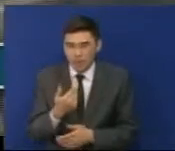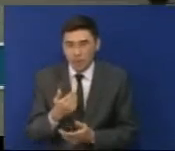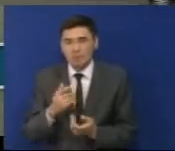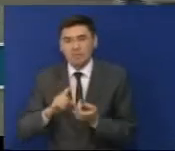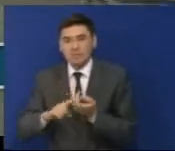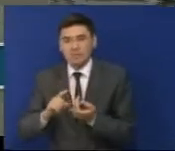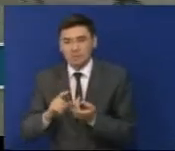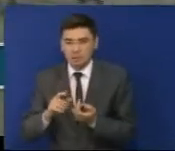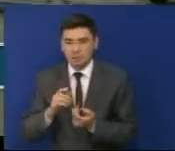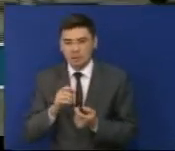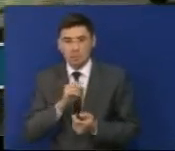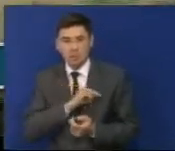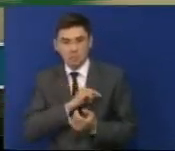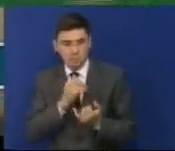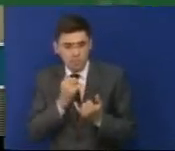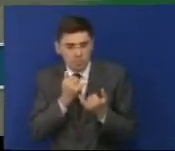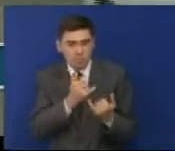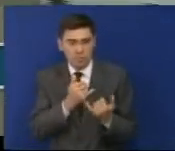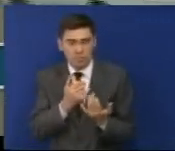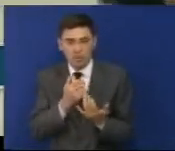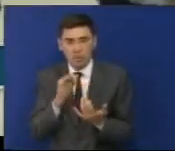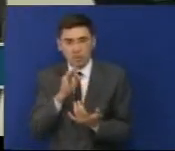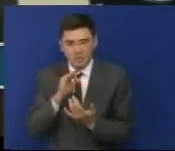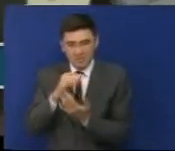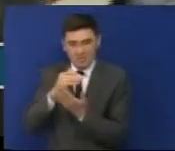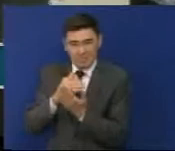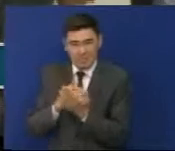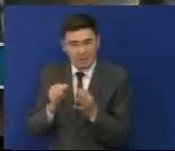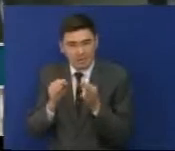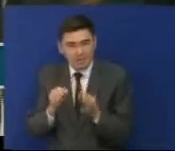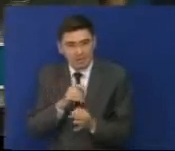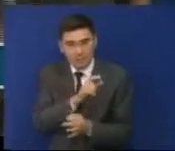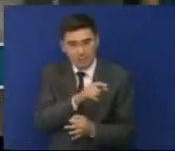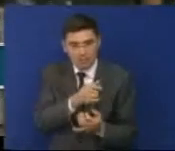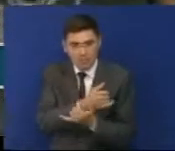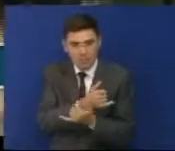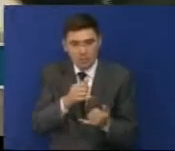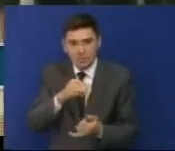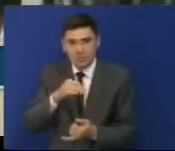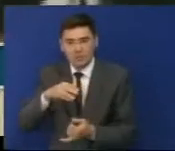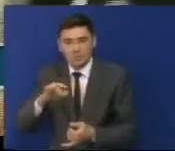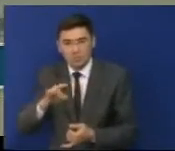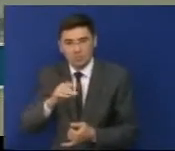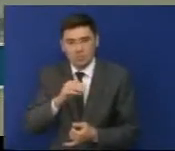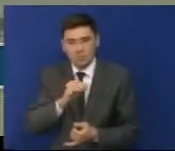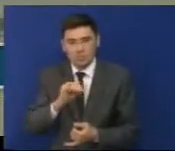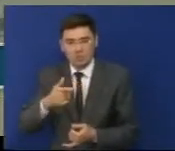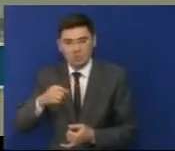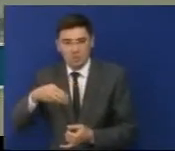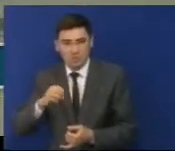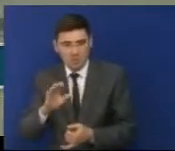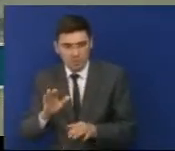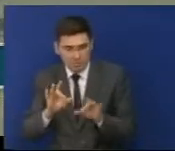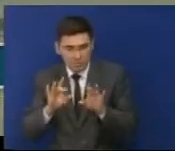жұмыспен қамту және әлеуметтік бағдарламаларды үйлестіру басқармасы басшысының орынбасары Тимур Жігітаев өңірімізде әсіресе